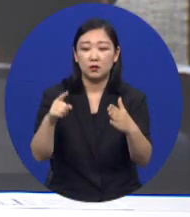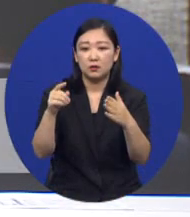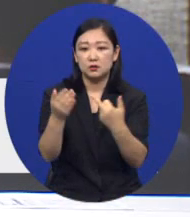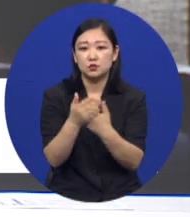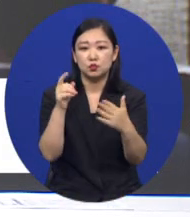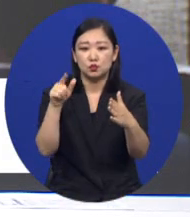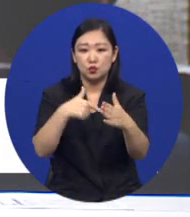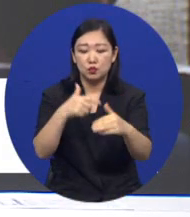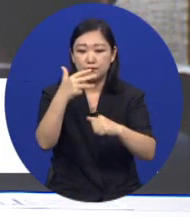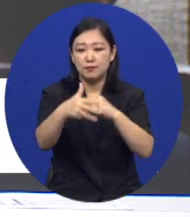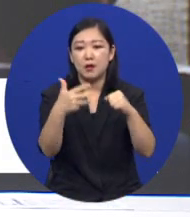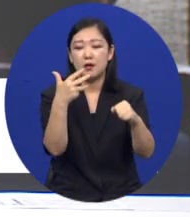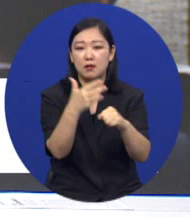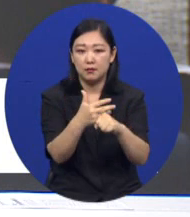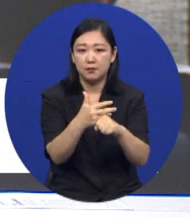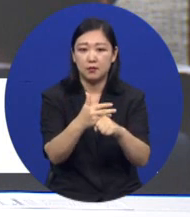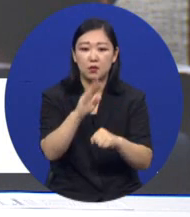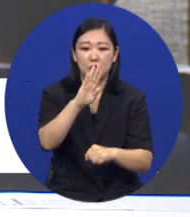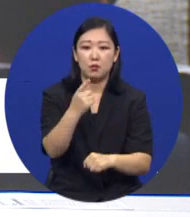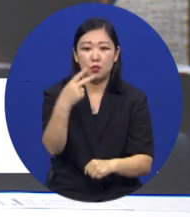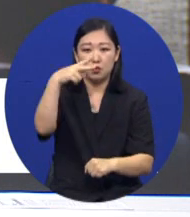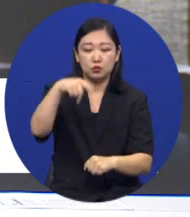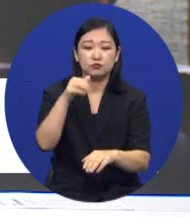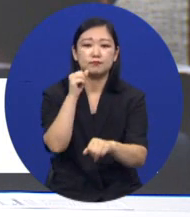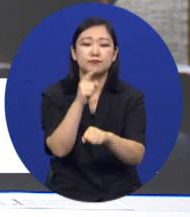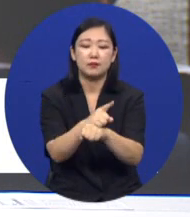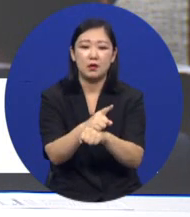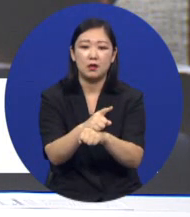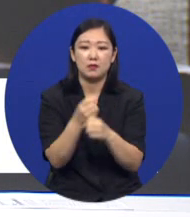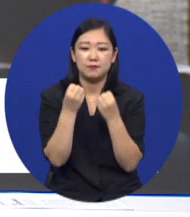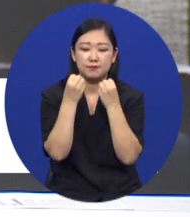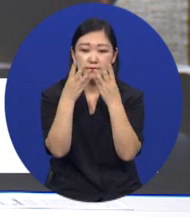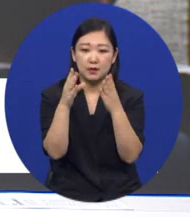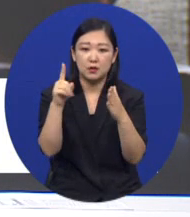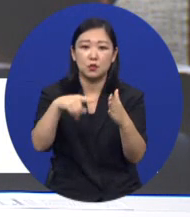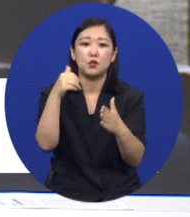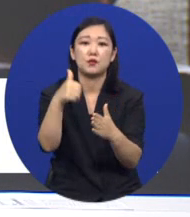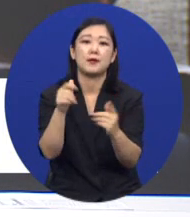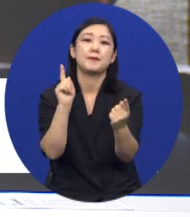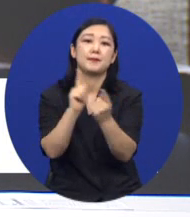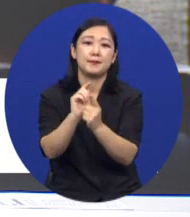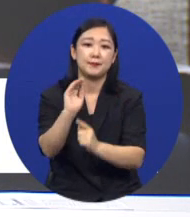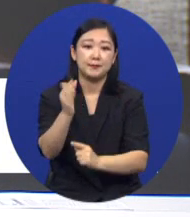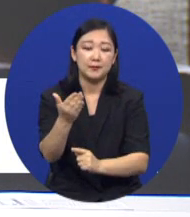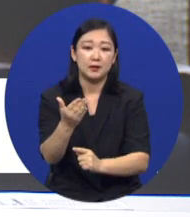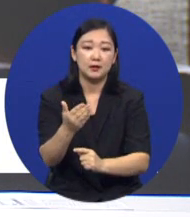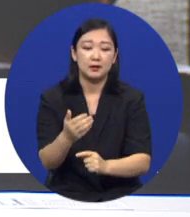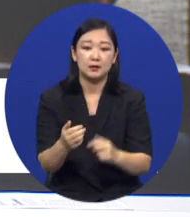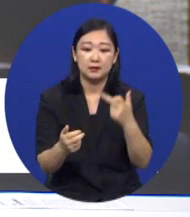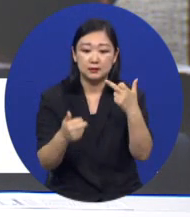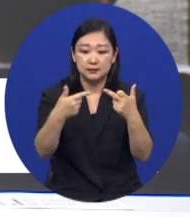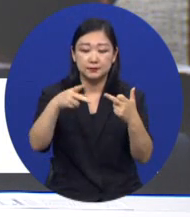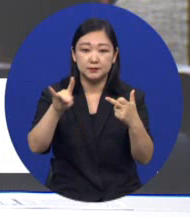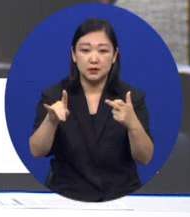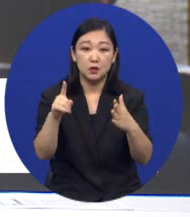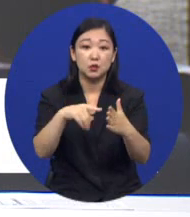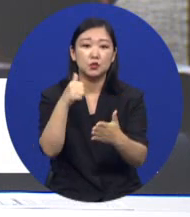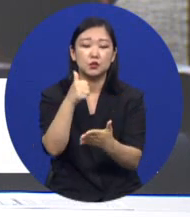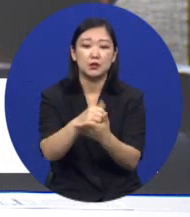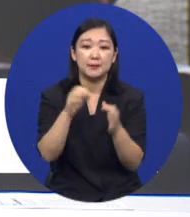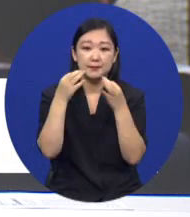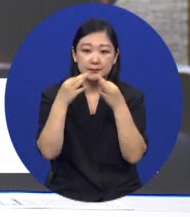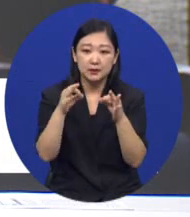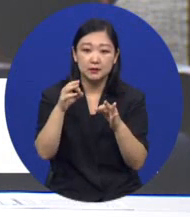제주교육도 8년 만에 진보 성향에서 보수 성향의 새 수장을 맞이했습니다. 제17대 제주도 교육감에 취임한